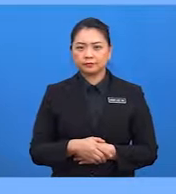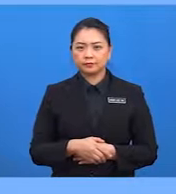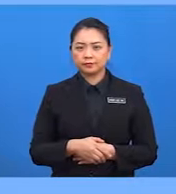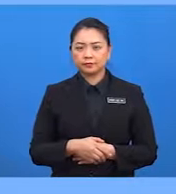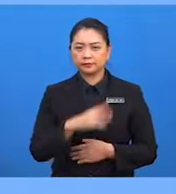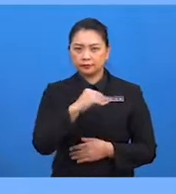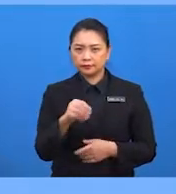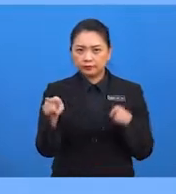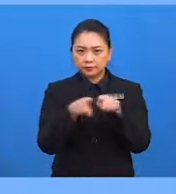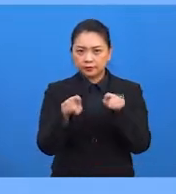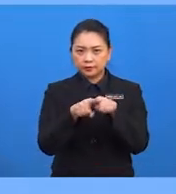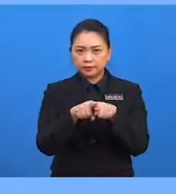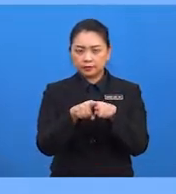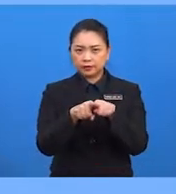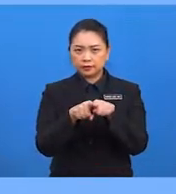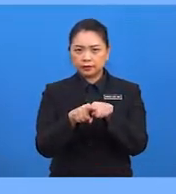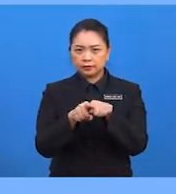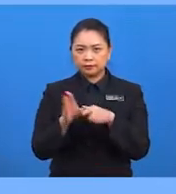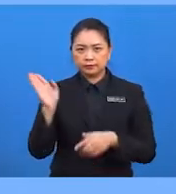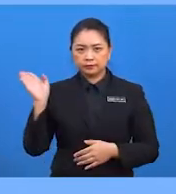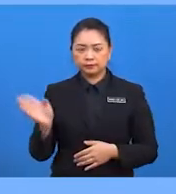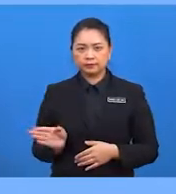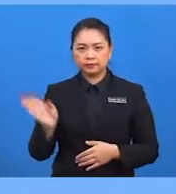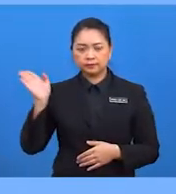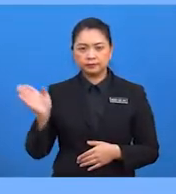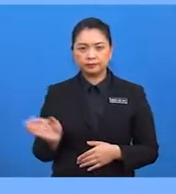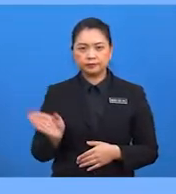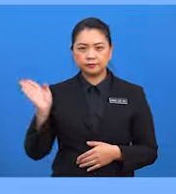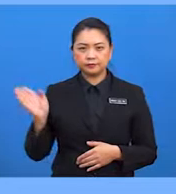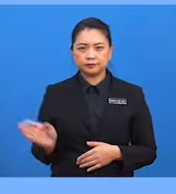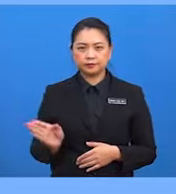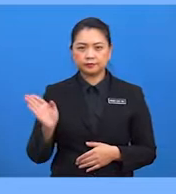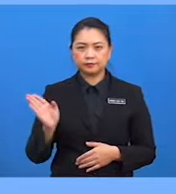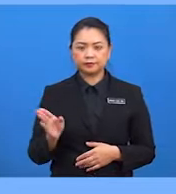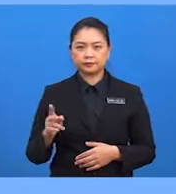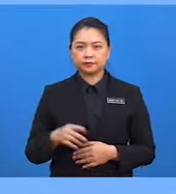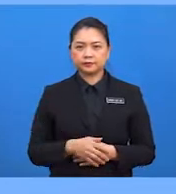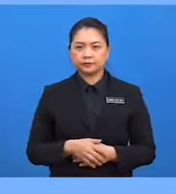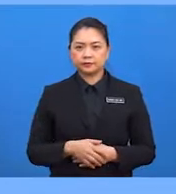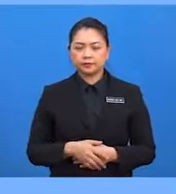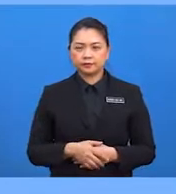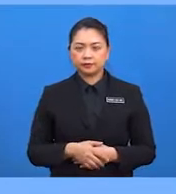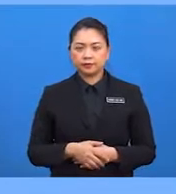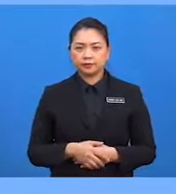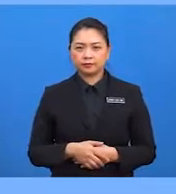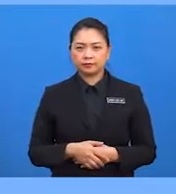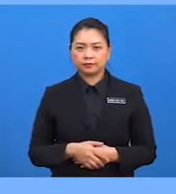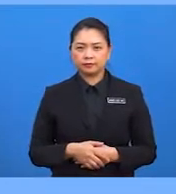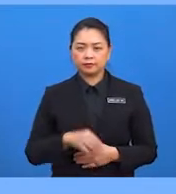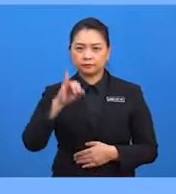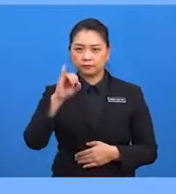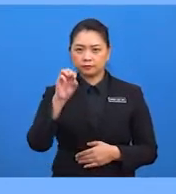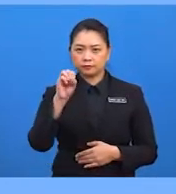Dalam persamaan ion ini, molekul amonia mengayun separa di dalam